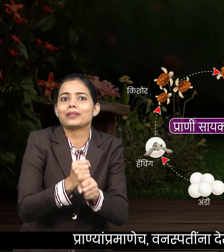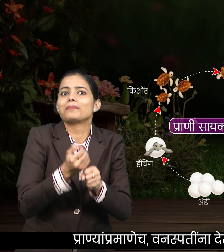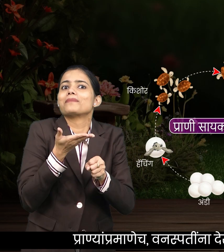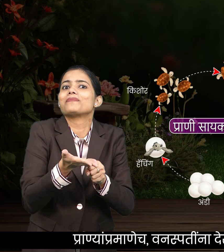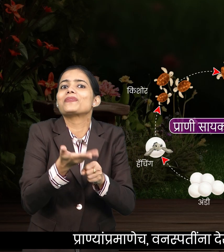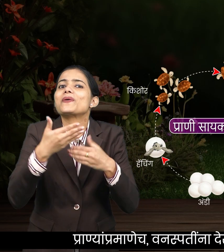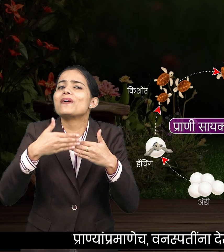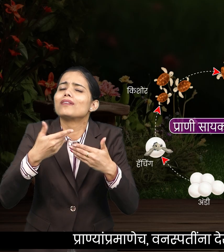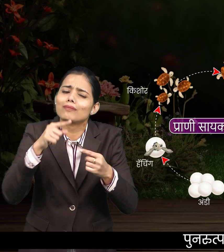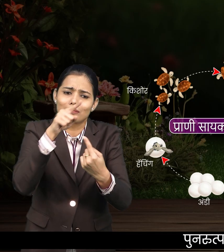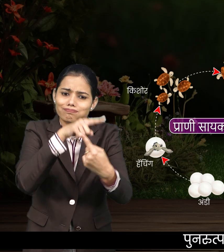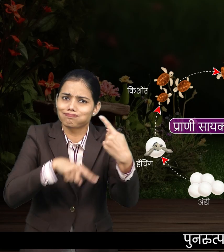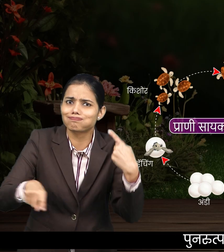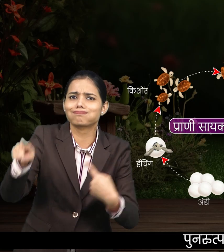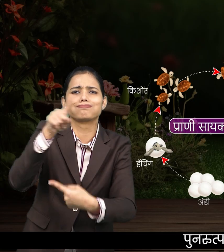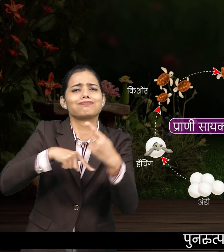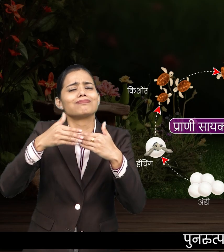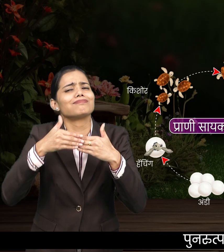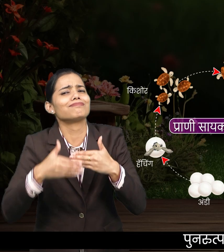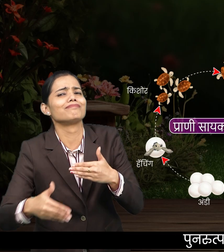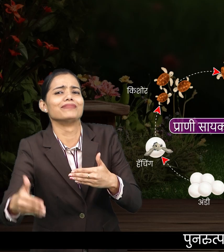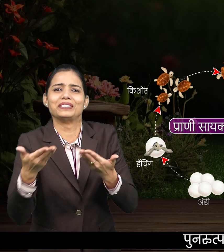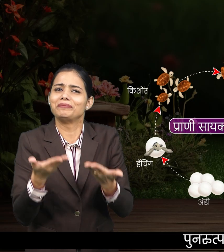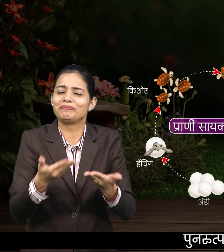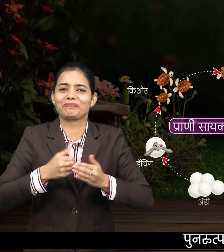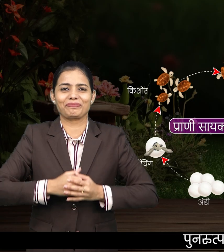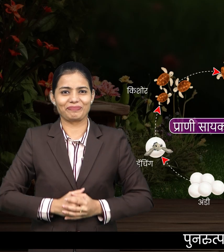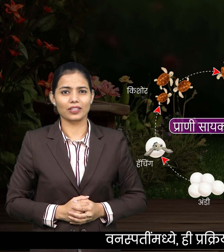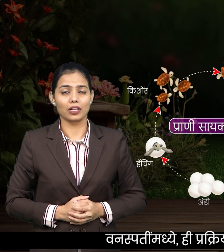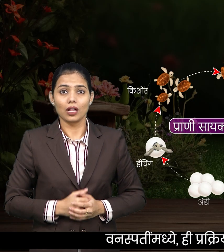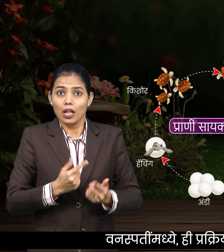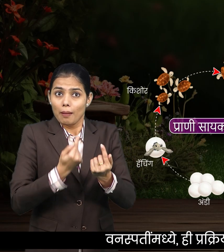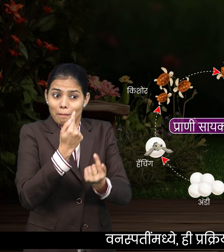चालू ठेवण्यासाठी पुनरुत्पादन करावे लागते।